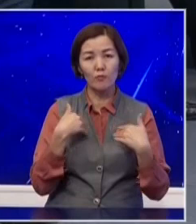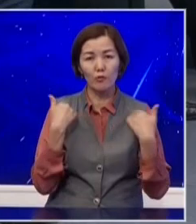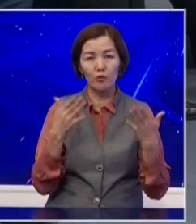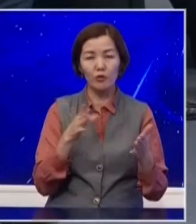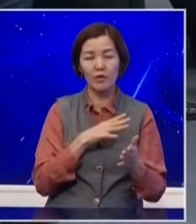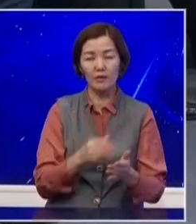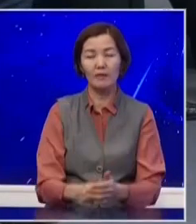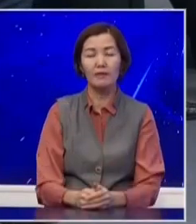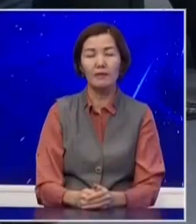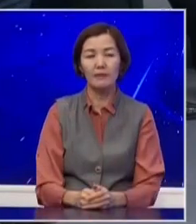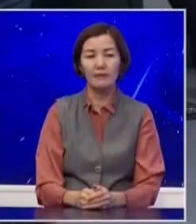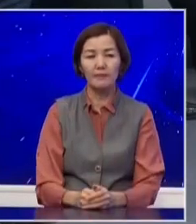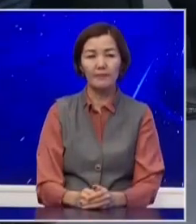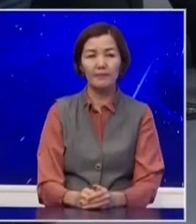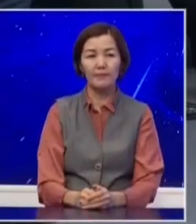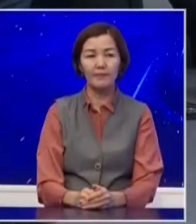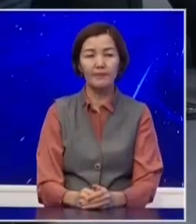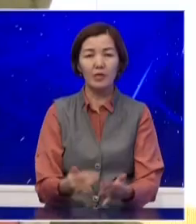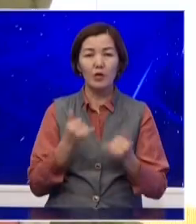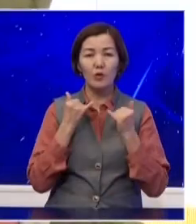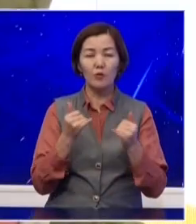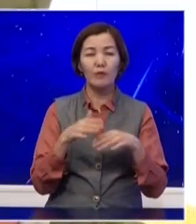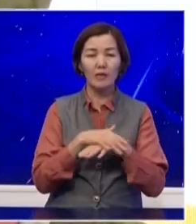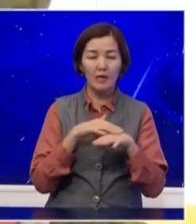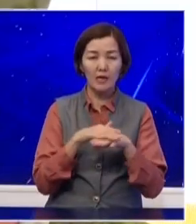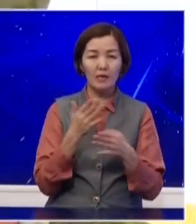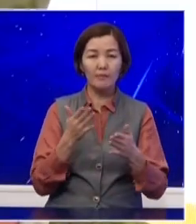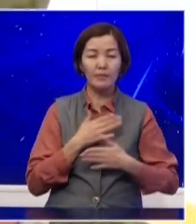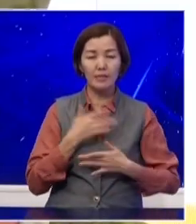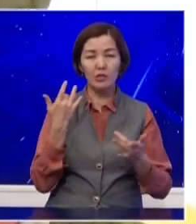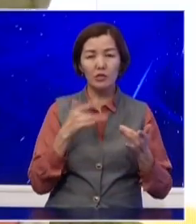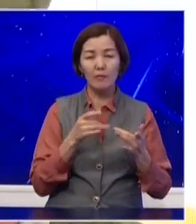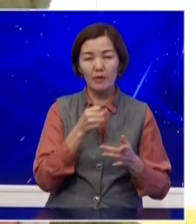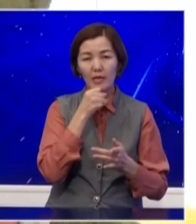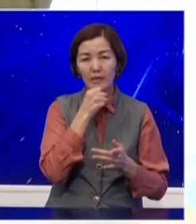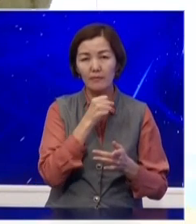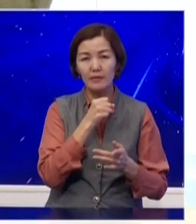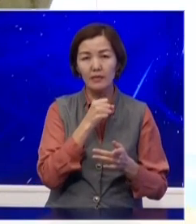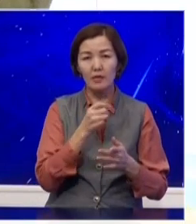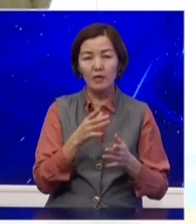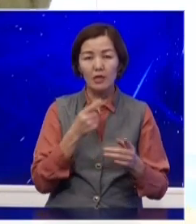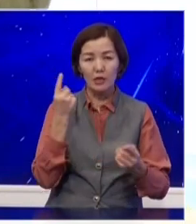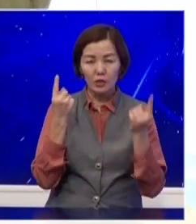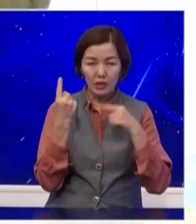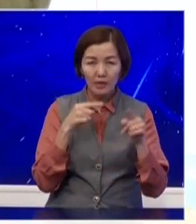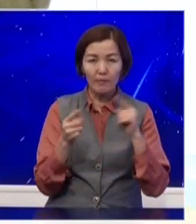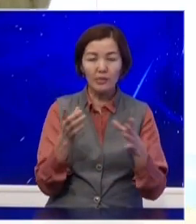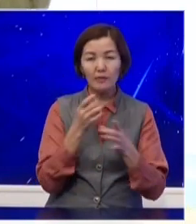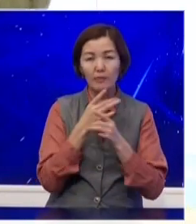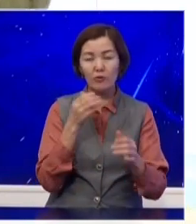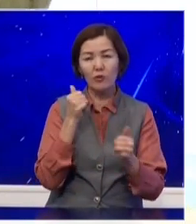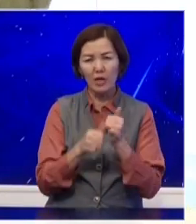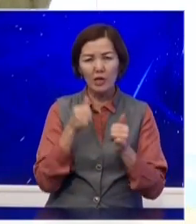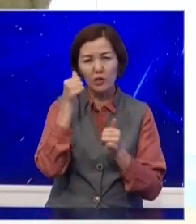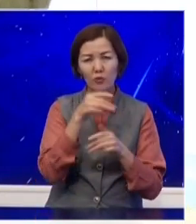жиналған жұртшылықты құттықтады. Құрметті жерлестер, біз Жамбыл Жабаевтың мол мұрасын тек мерейтойда ғана емес, әр жыл сайын